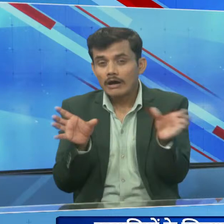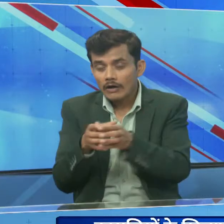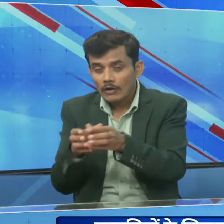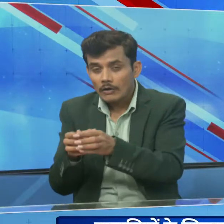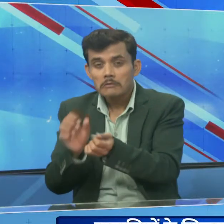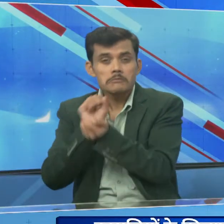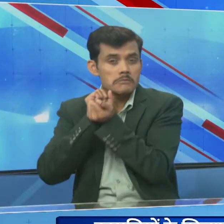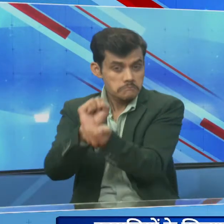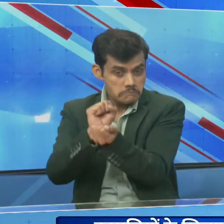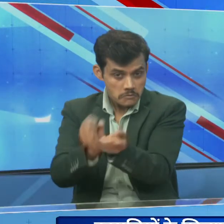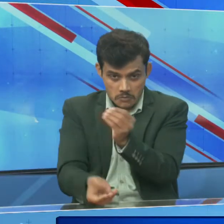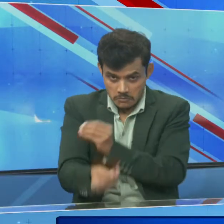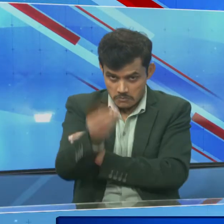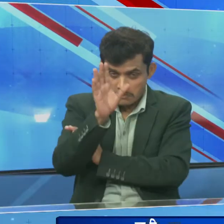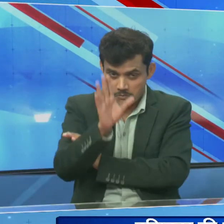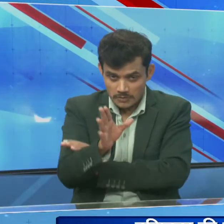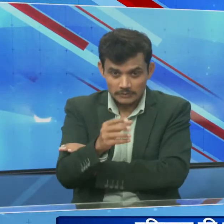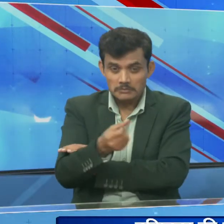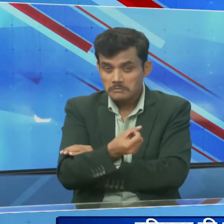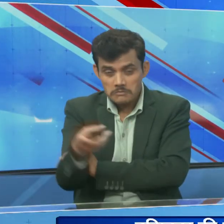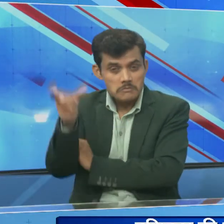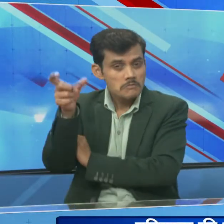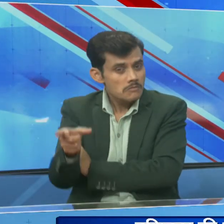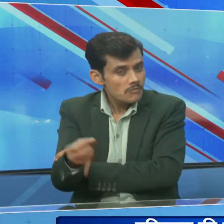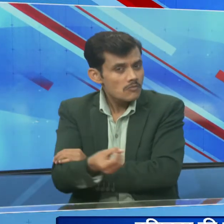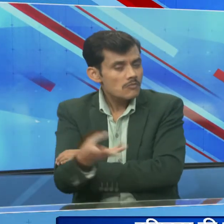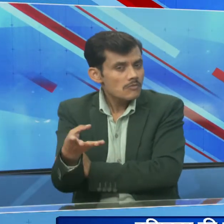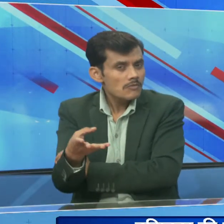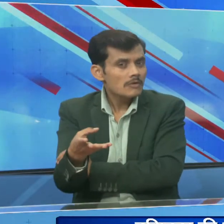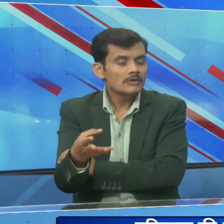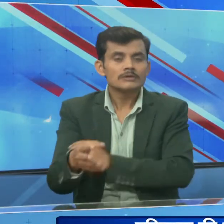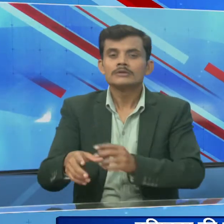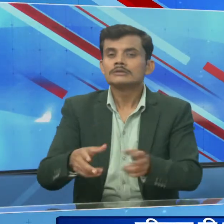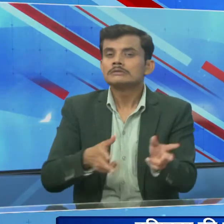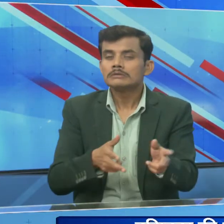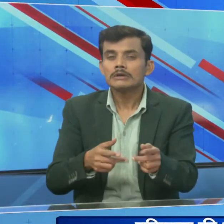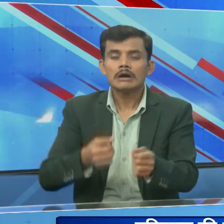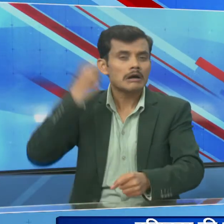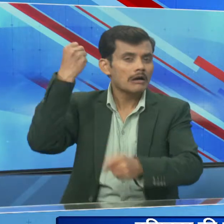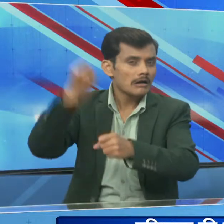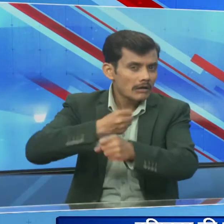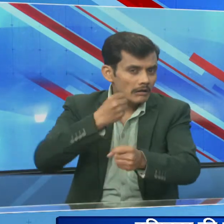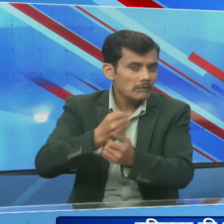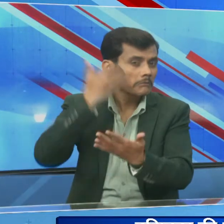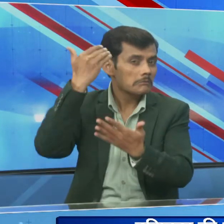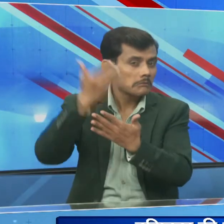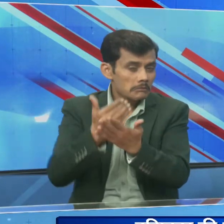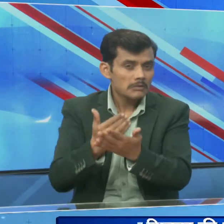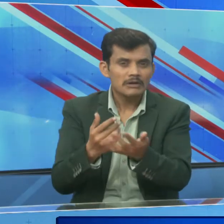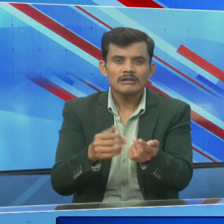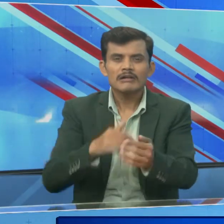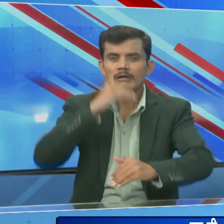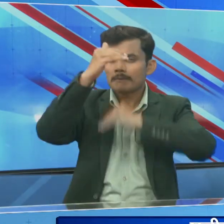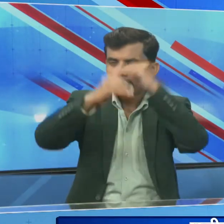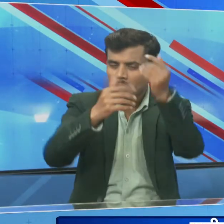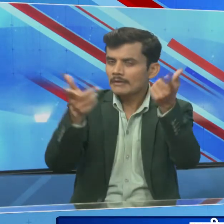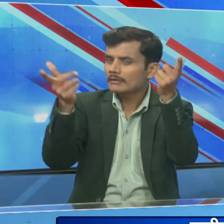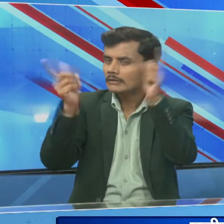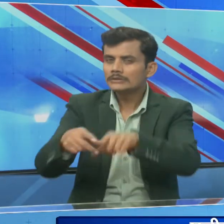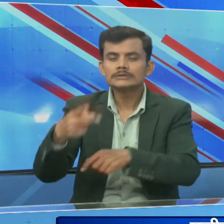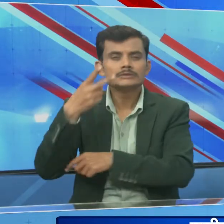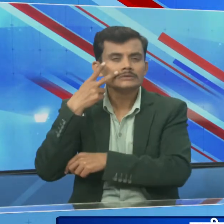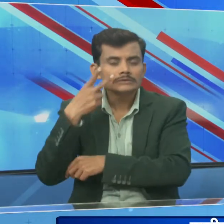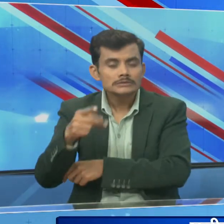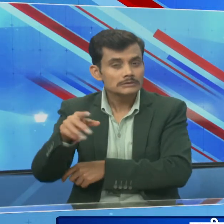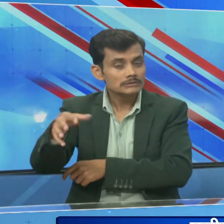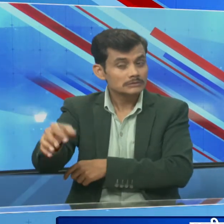गिरफ्तार भी किए गए थे और कई माओवादी कैडर जो माओवादियों के एक असली चेहरा है, जो हिंसात्मक और एक विकास विरोधी चेहरा है, उसको देखकर जान लिया,